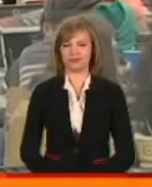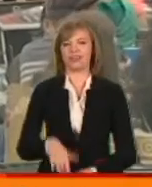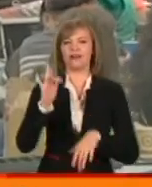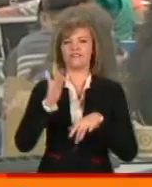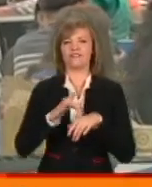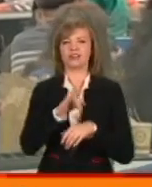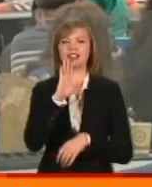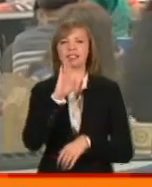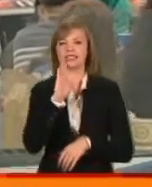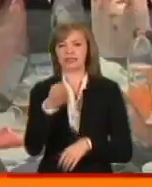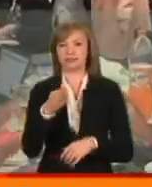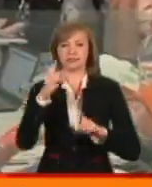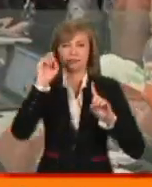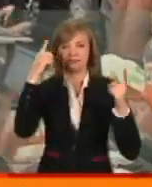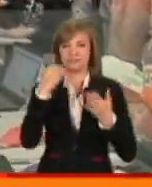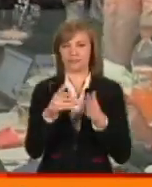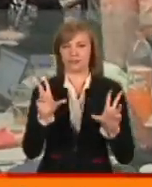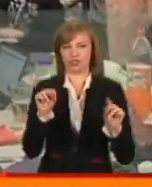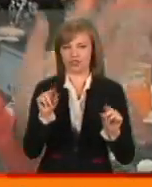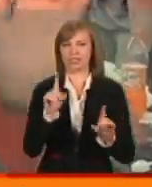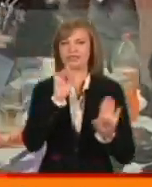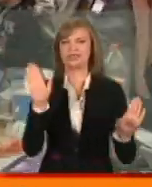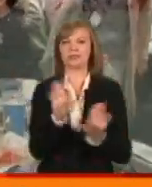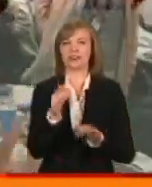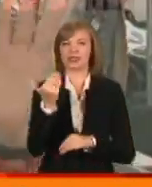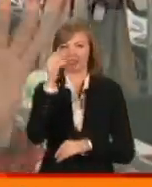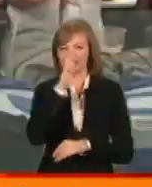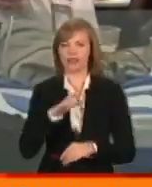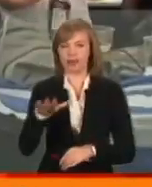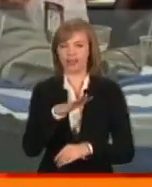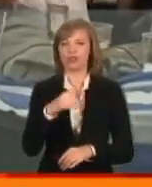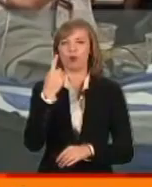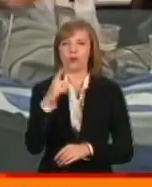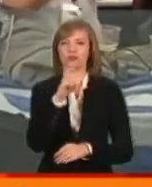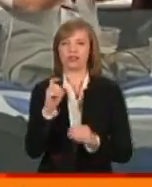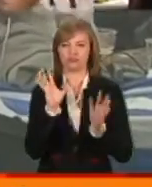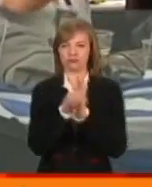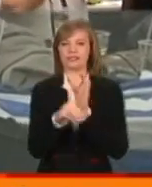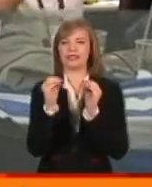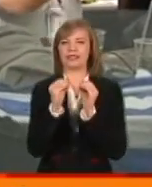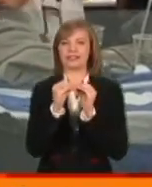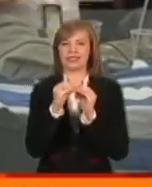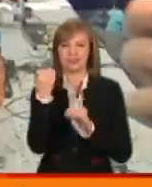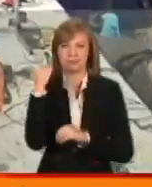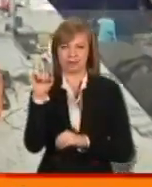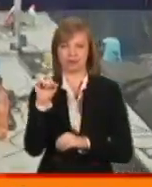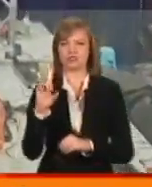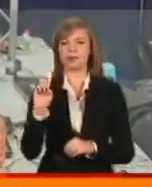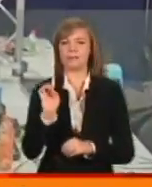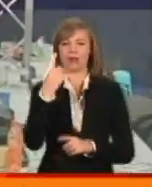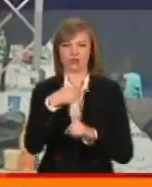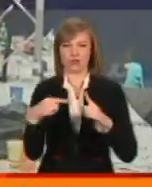Фанатка із Бельгії не тямиться від щастя. Співачка з її країни стала однією з 10 переможців